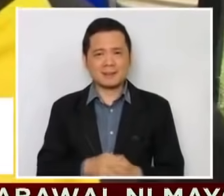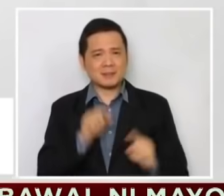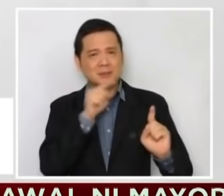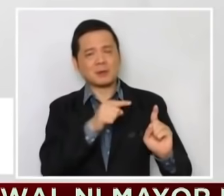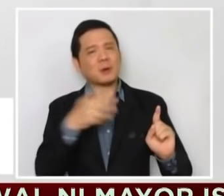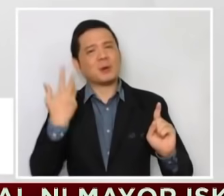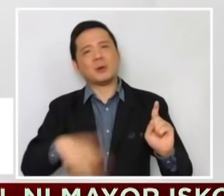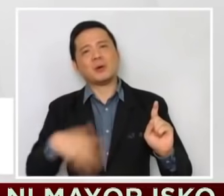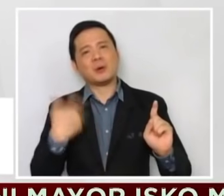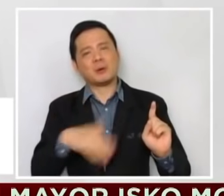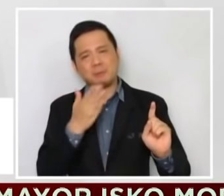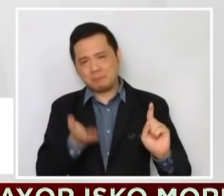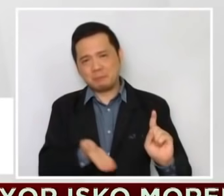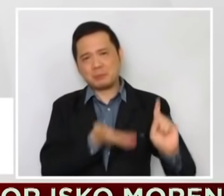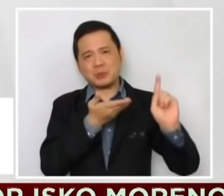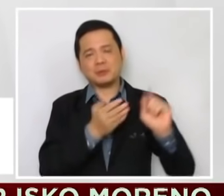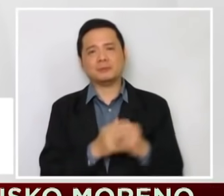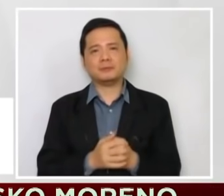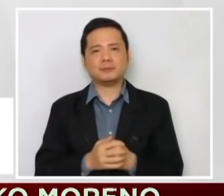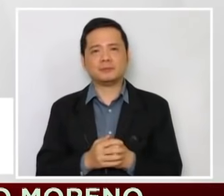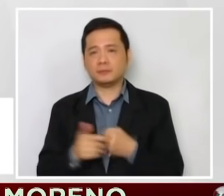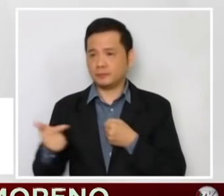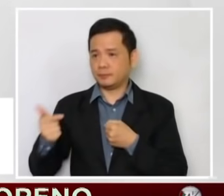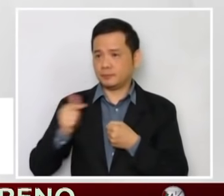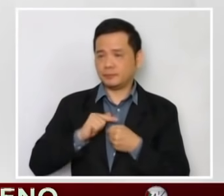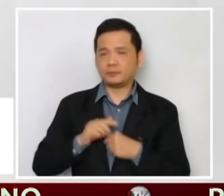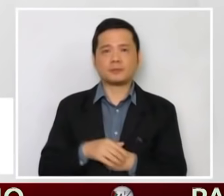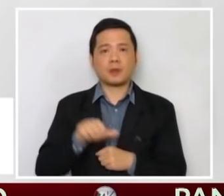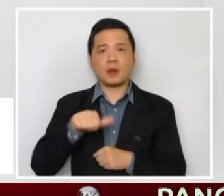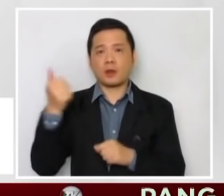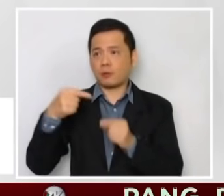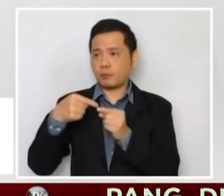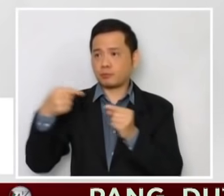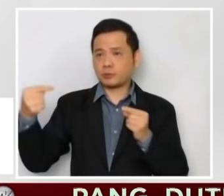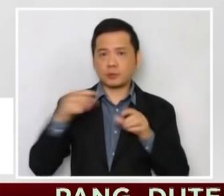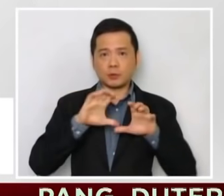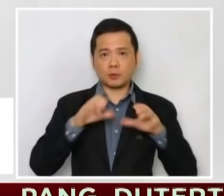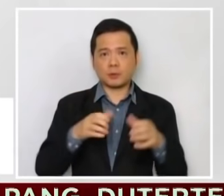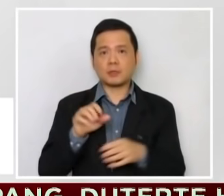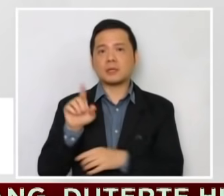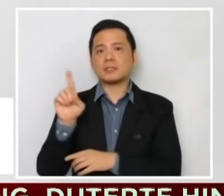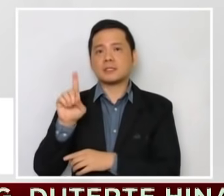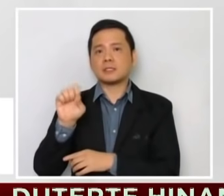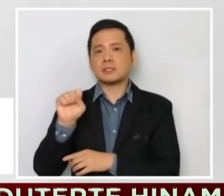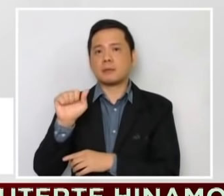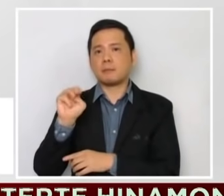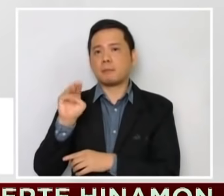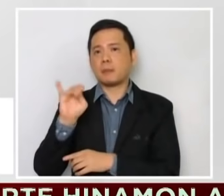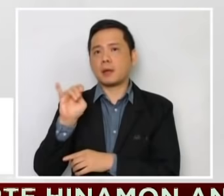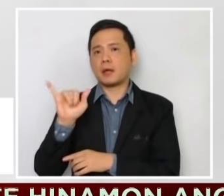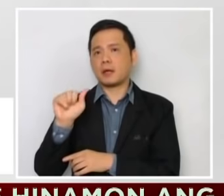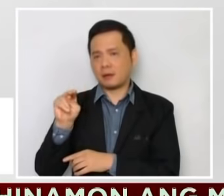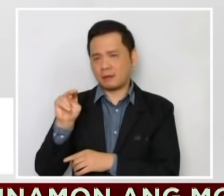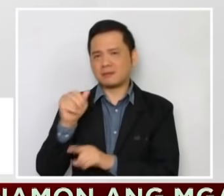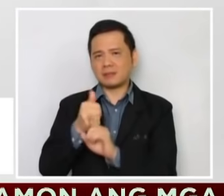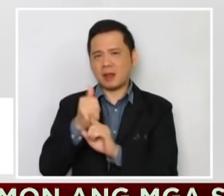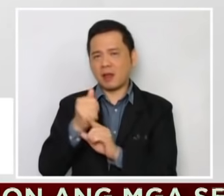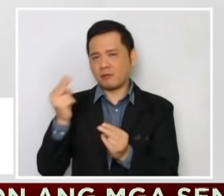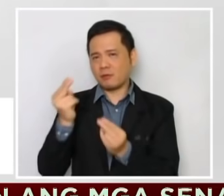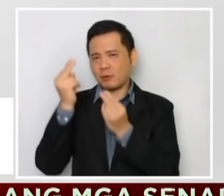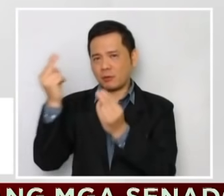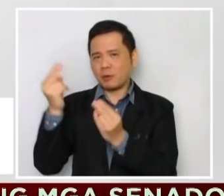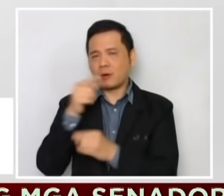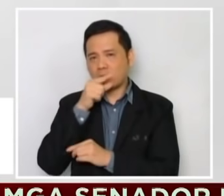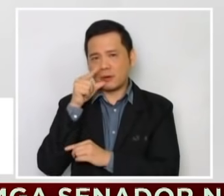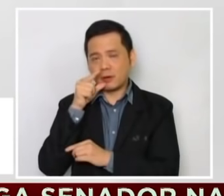to. Sa isang pahayag, sinabi ng opposition coalition na isang bayan na nag-endorso kay Robredo. Nasa likod lang sila